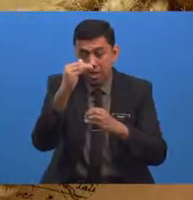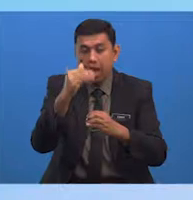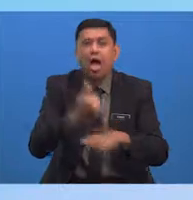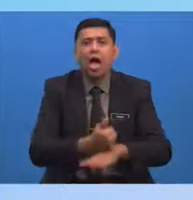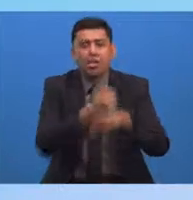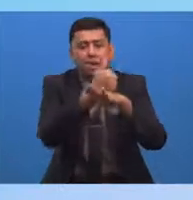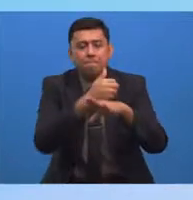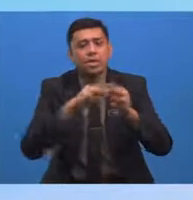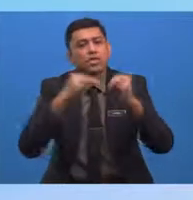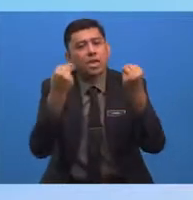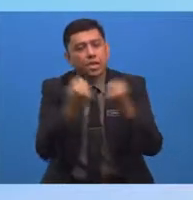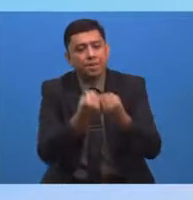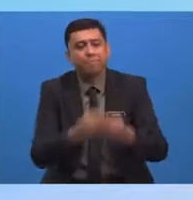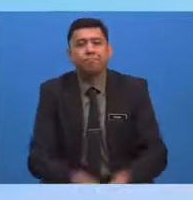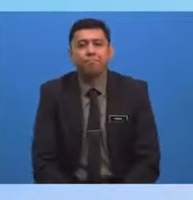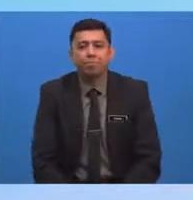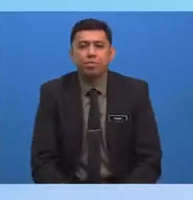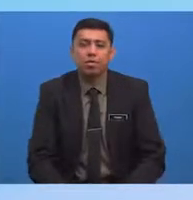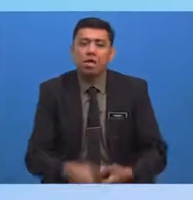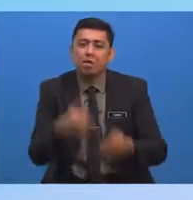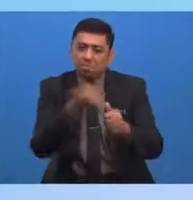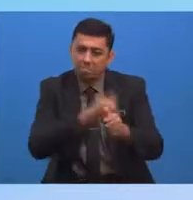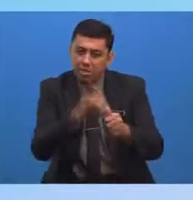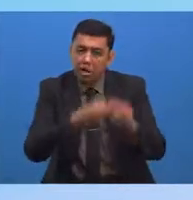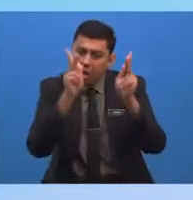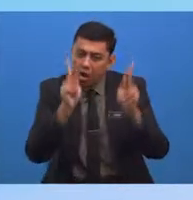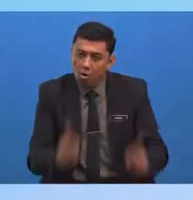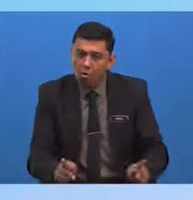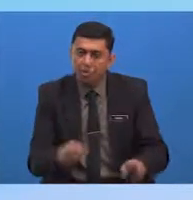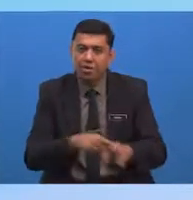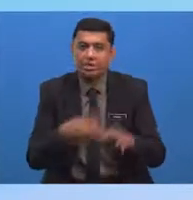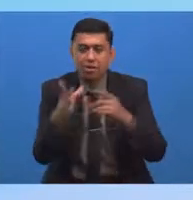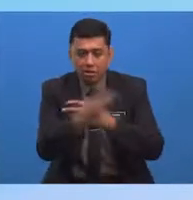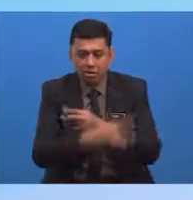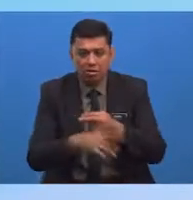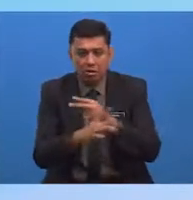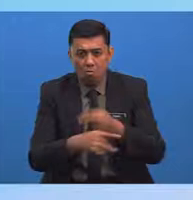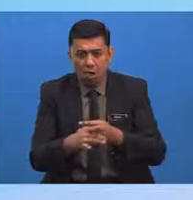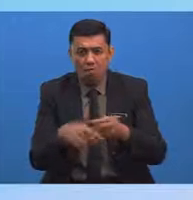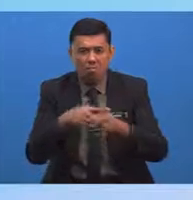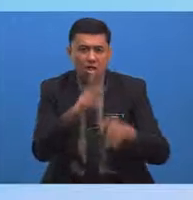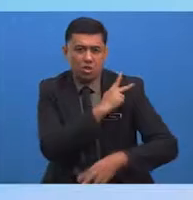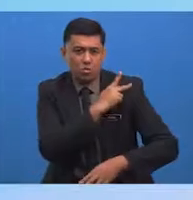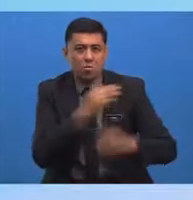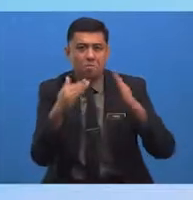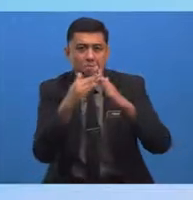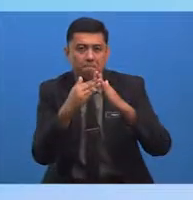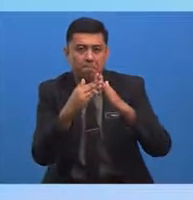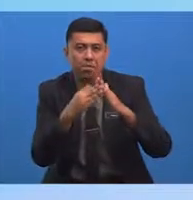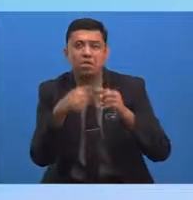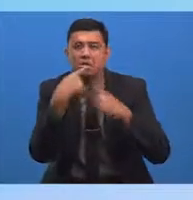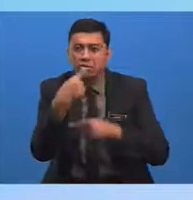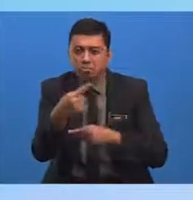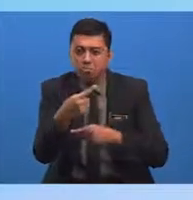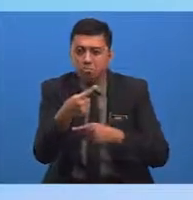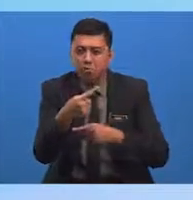masyarakat. Setiap suku kaum di Sarawak mempunyai ketua rumah tetapi disebut mengikut